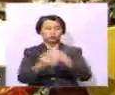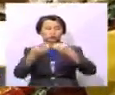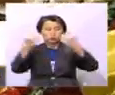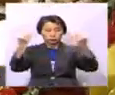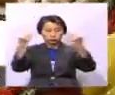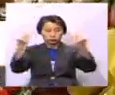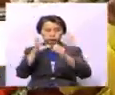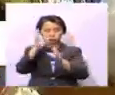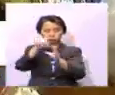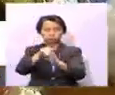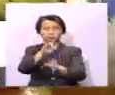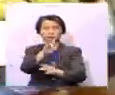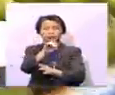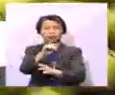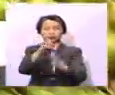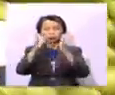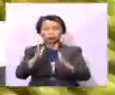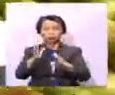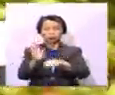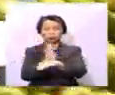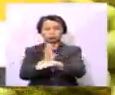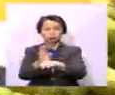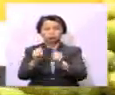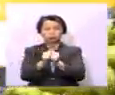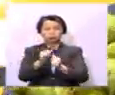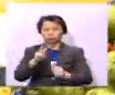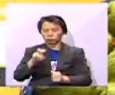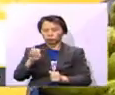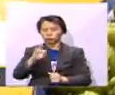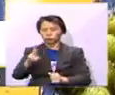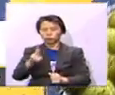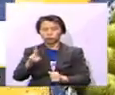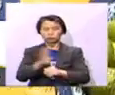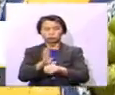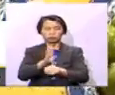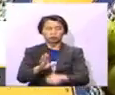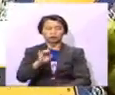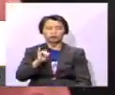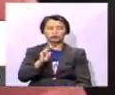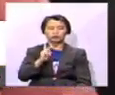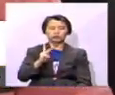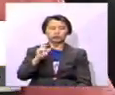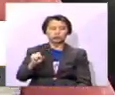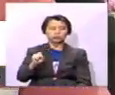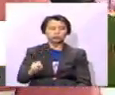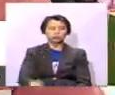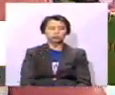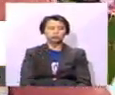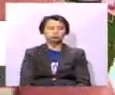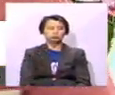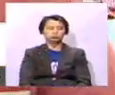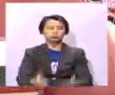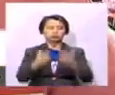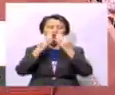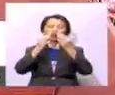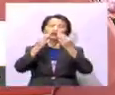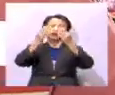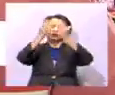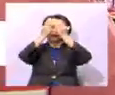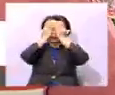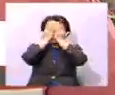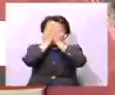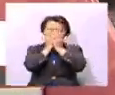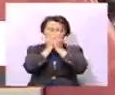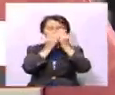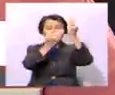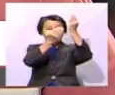disertai lebih 80 usahawan makanan dengan 25 daripadanya usahawan IKS. Alhamdulillah berkat